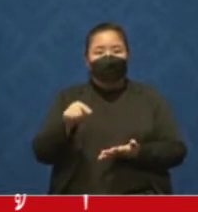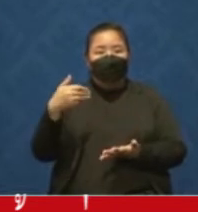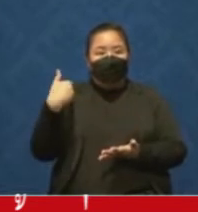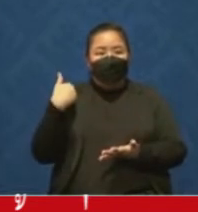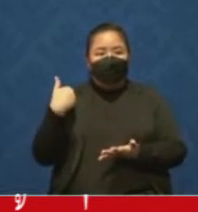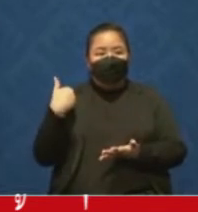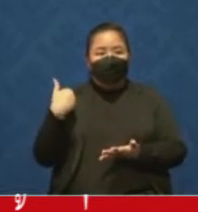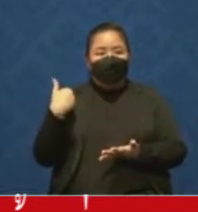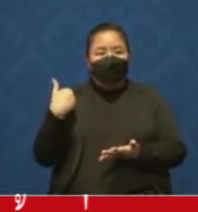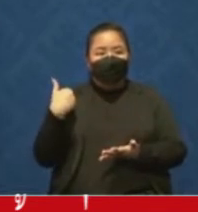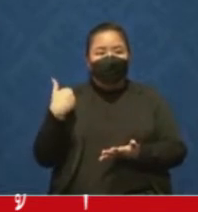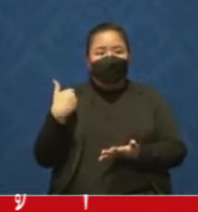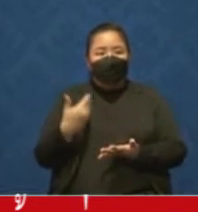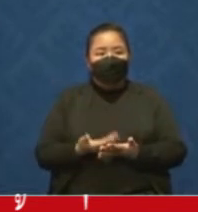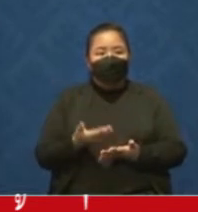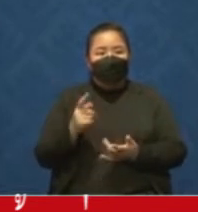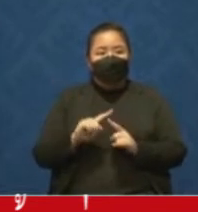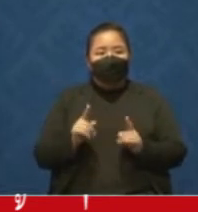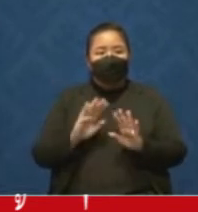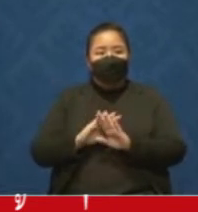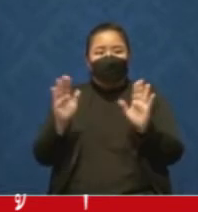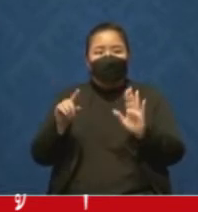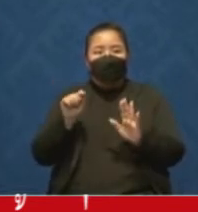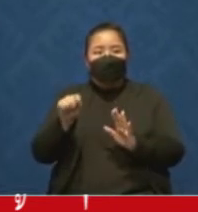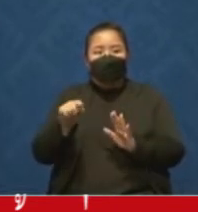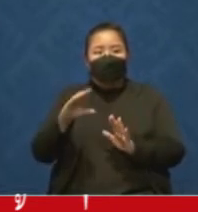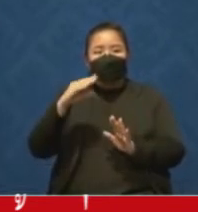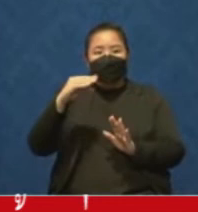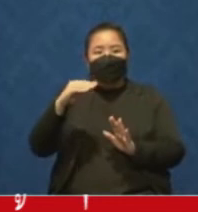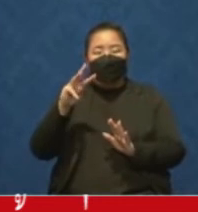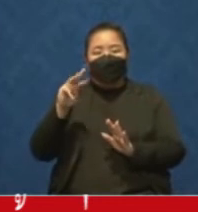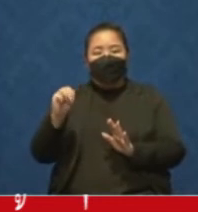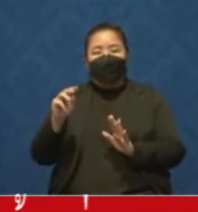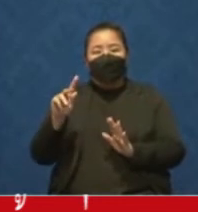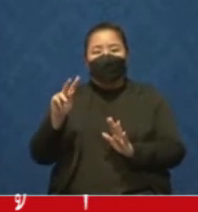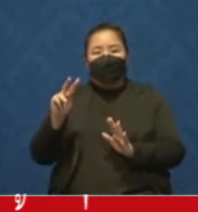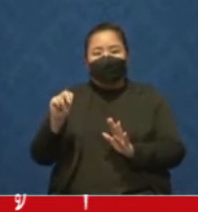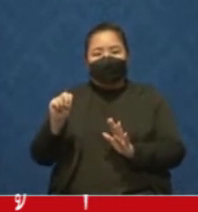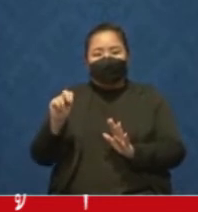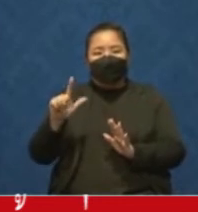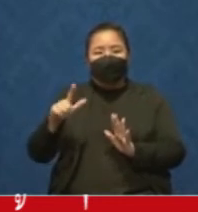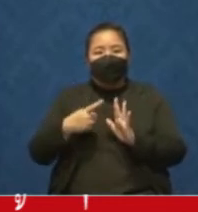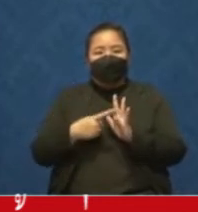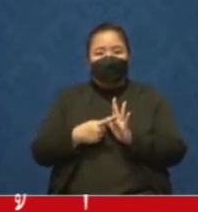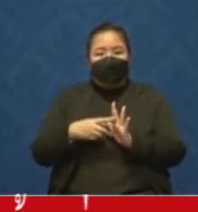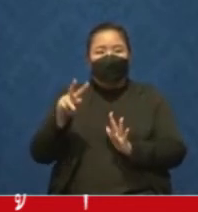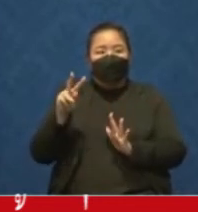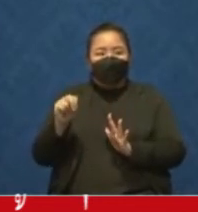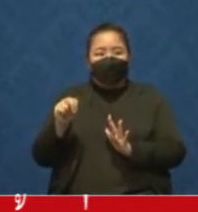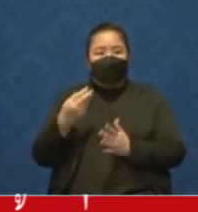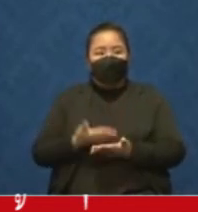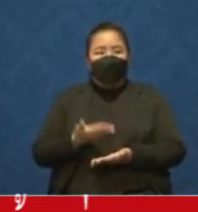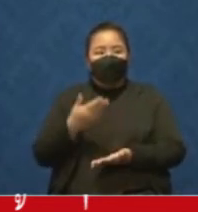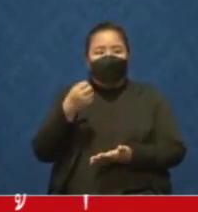ประสิทธิภาพแต่กลบไปยกเลกคำสั่งซื้อยาโมนโพิราเวีร์ไปซื้อยาฟ้าวิพิราเวีร์แทนถึง